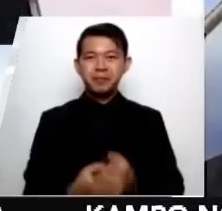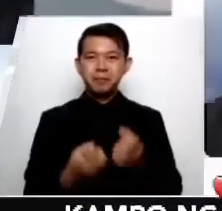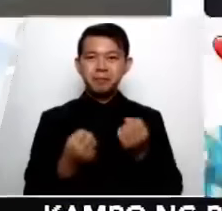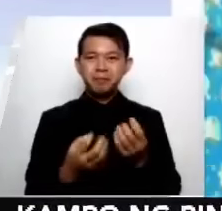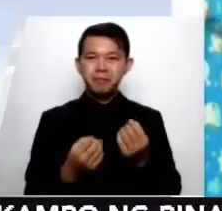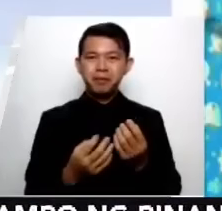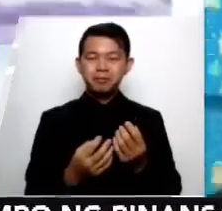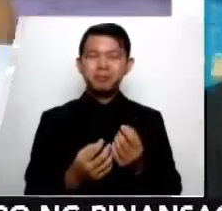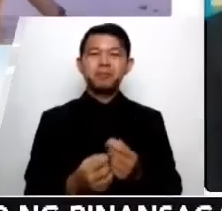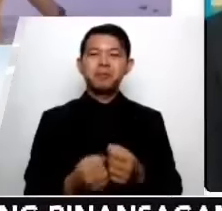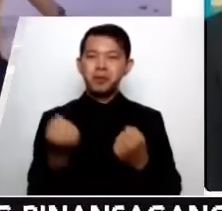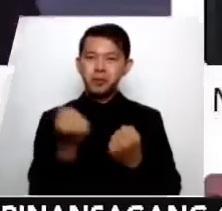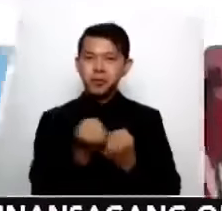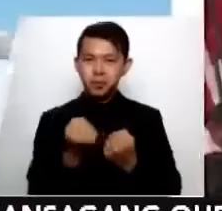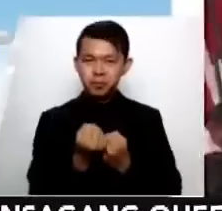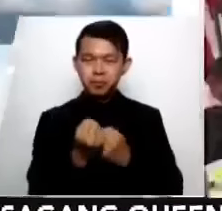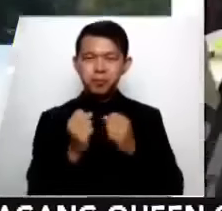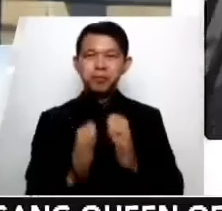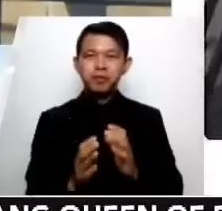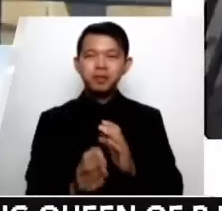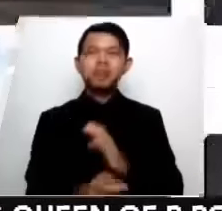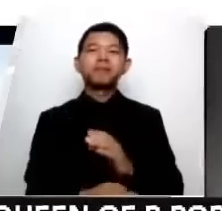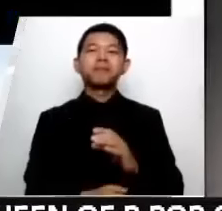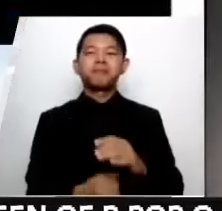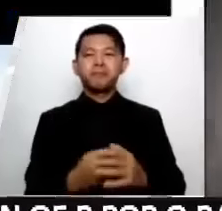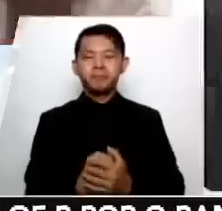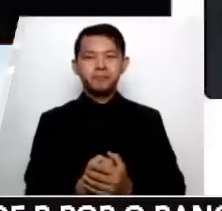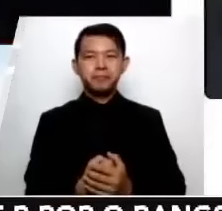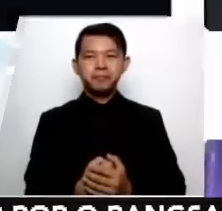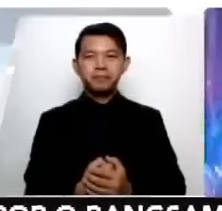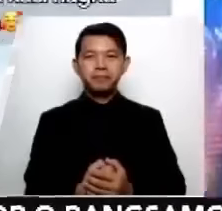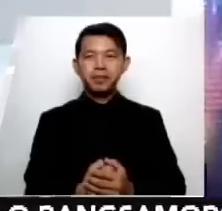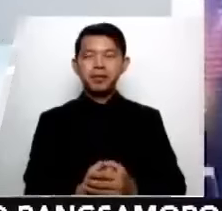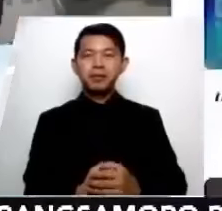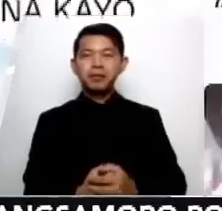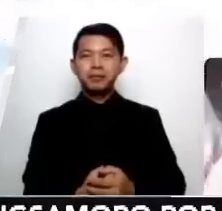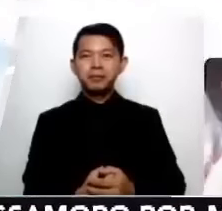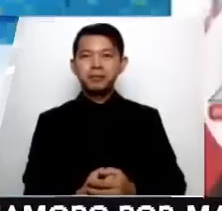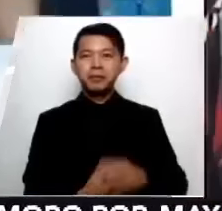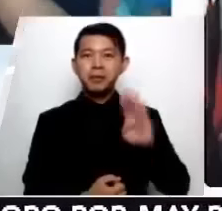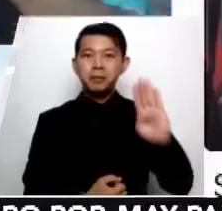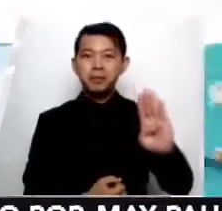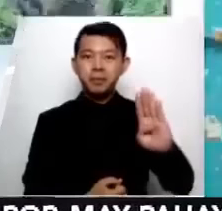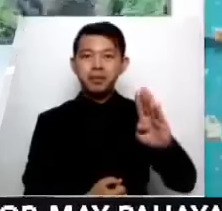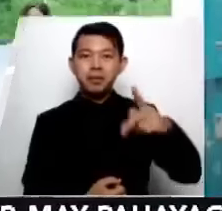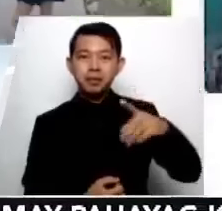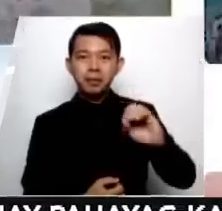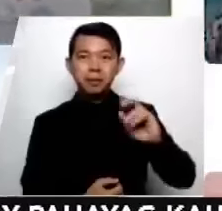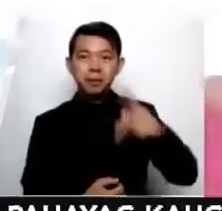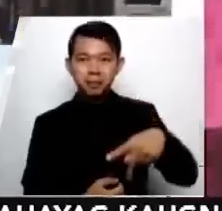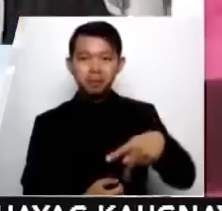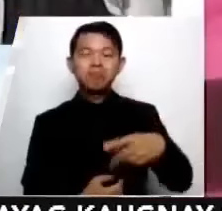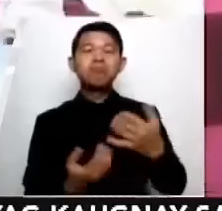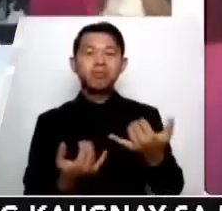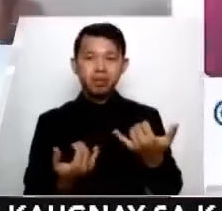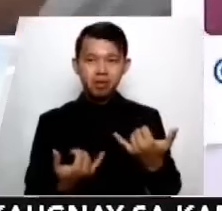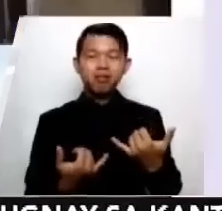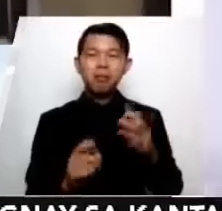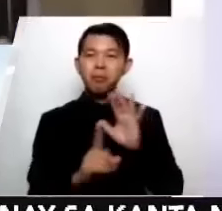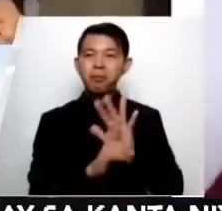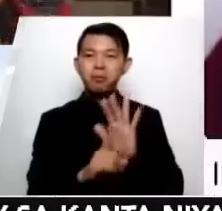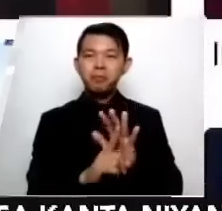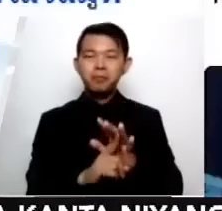at Barmy. At ang B-pop, tila nabigyan raw ng espasyo sa mainstream platforms. Milyon-milyon na